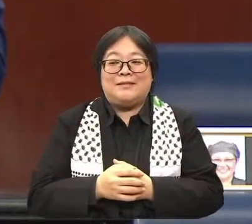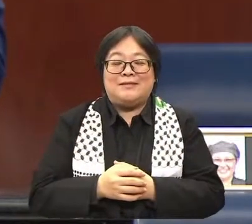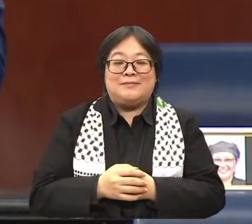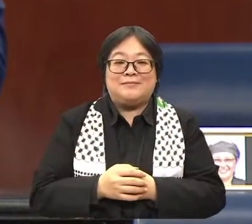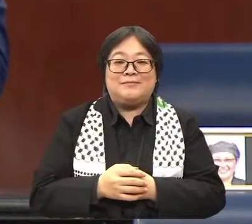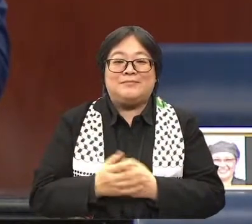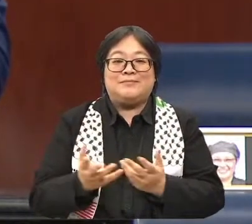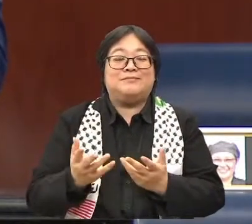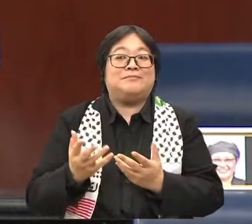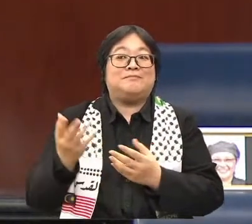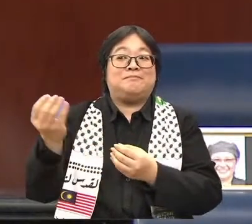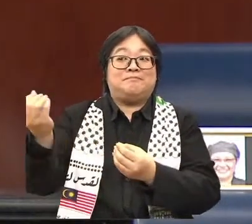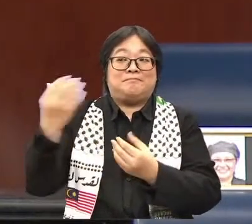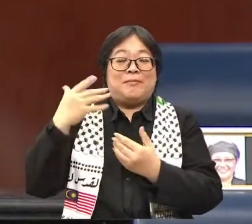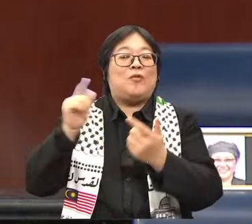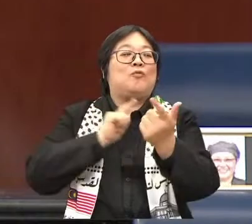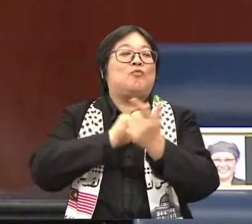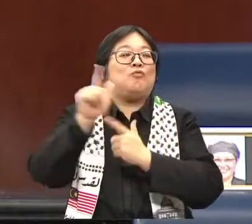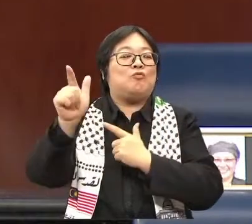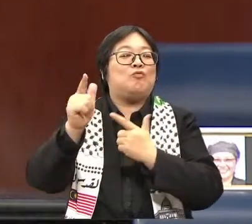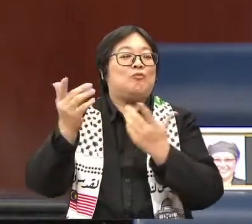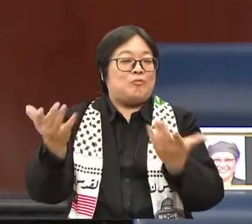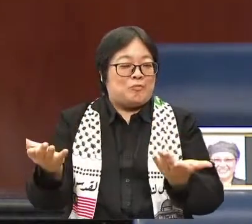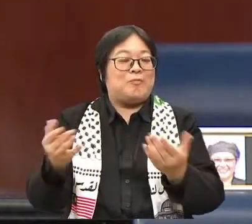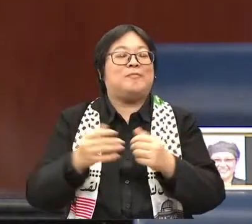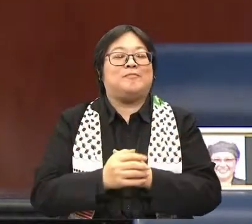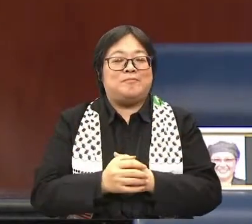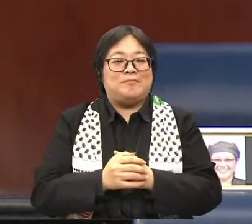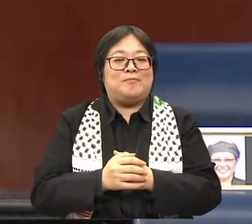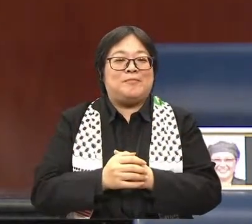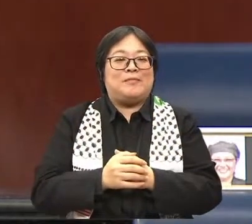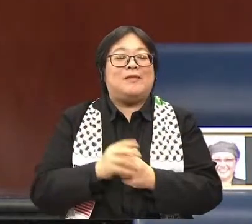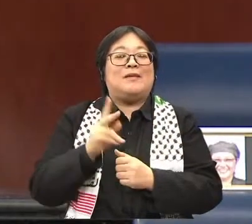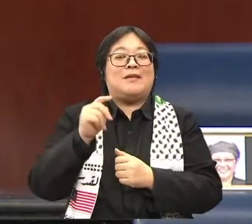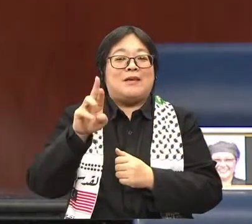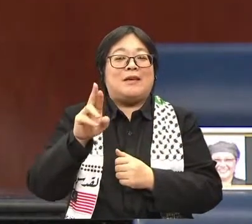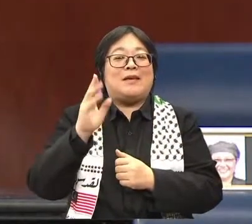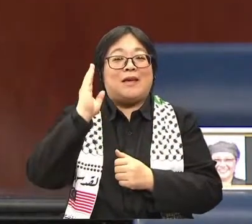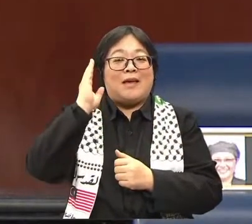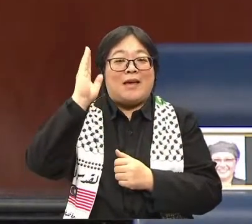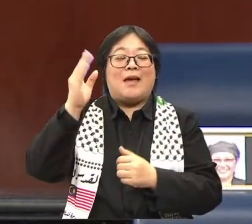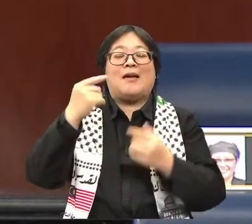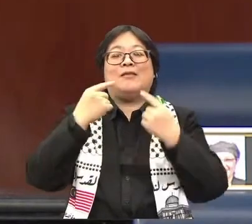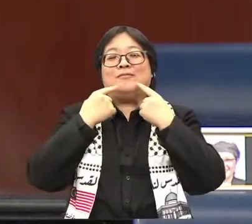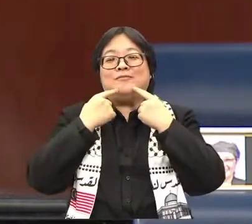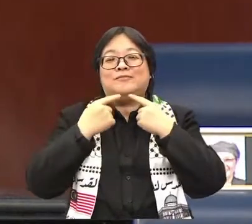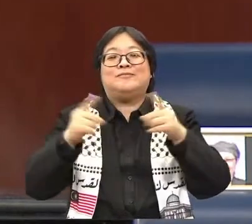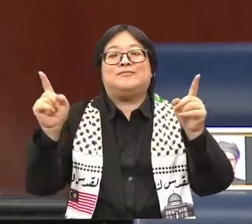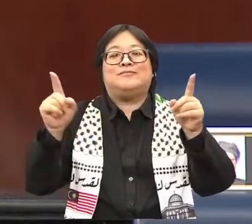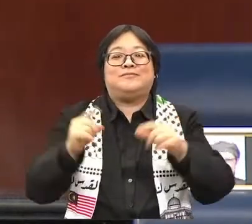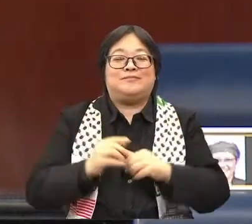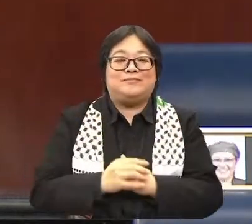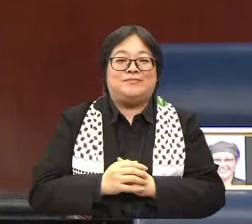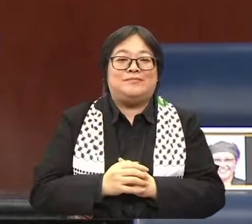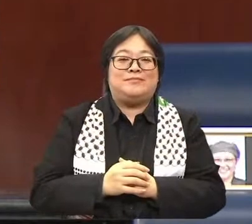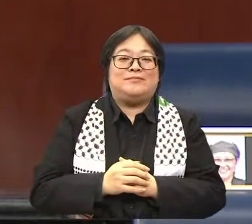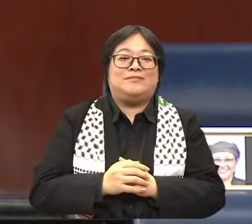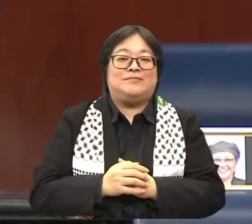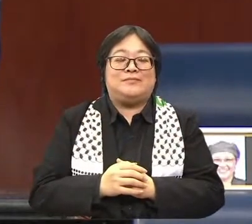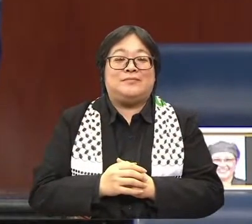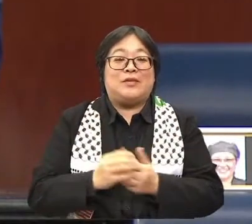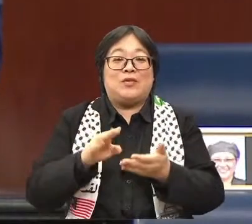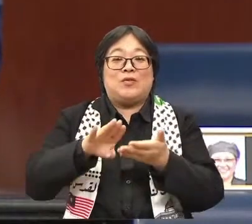dapat kelulusan daripada mof barulah Kementerian kerja Raya akan mengumumkan sama ada